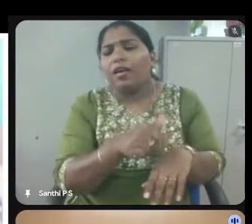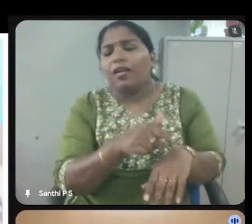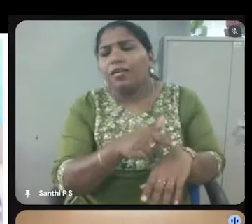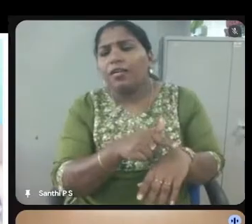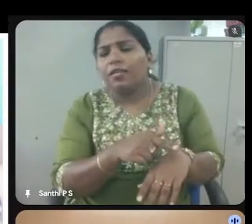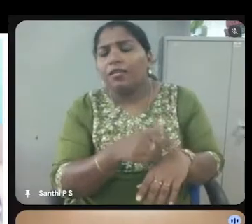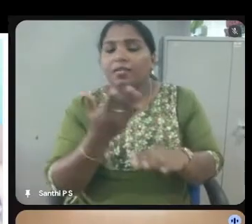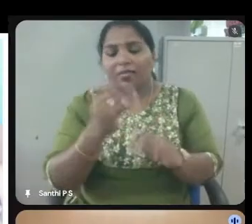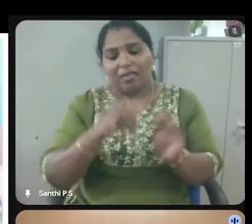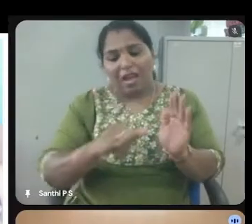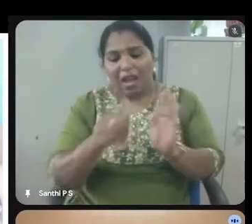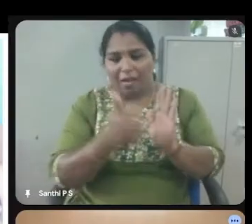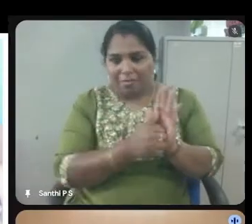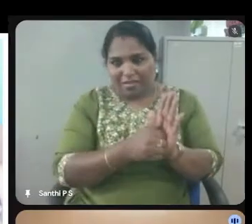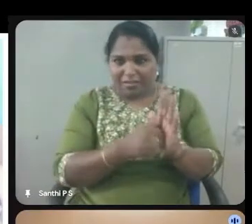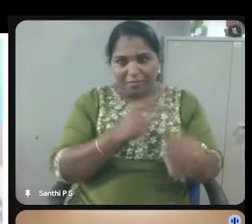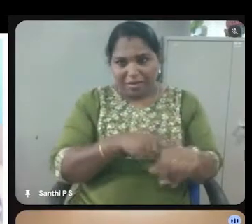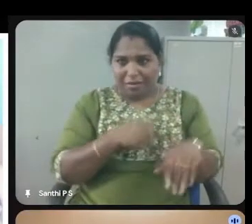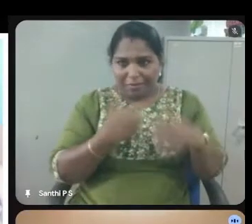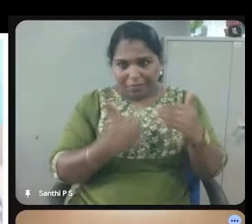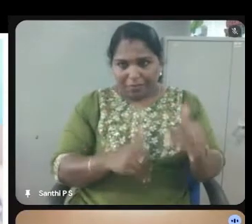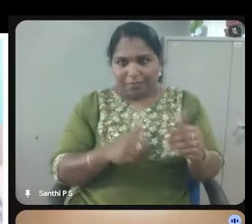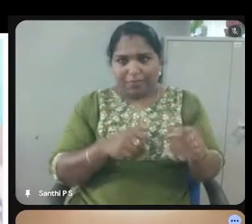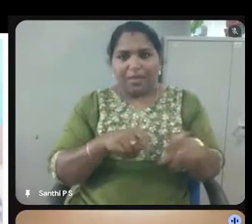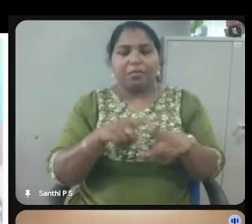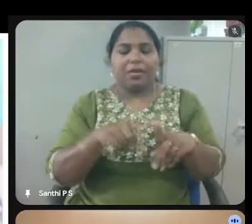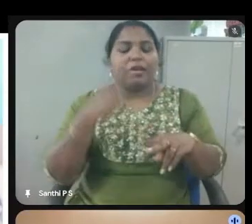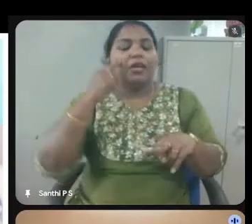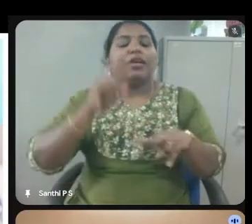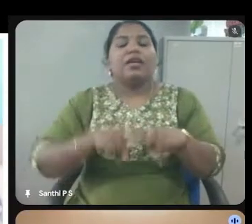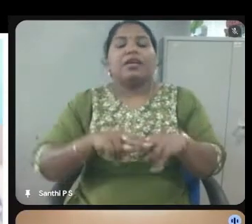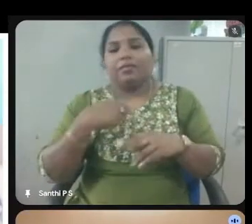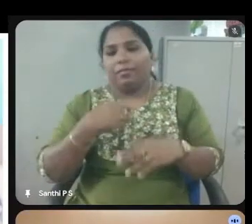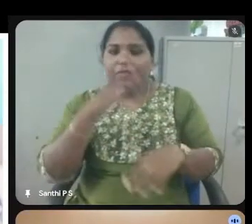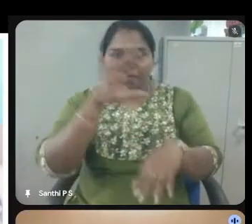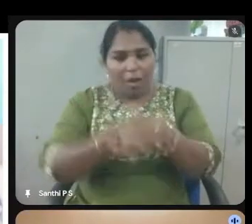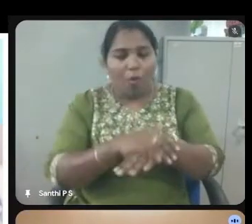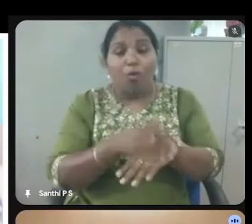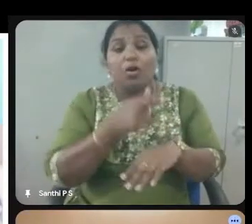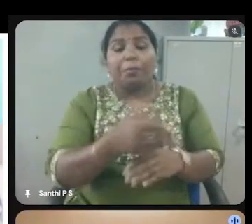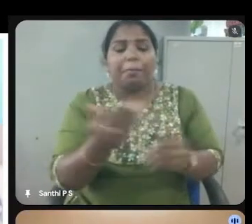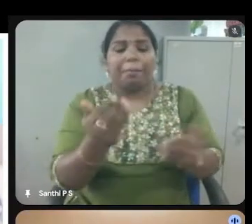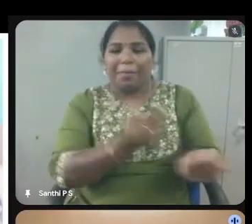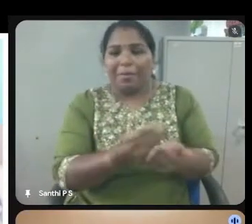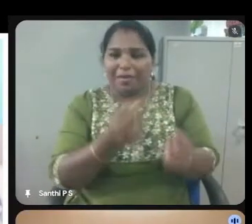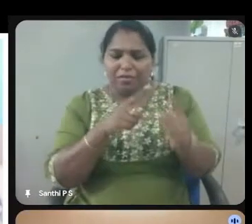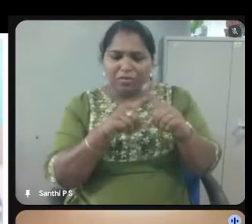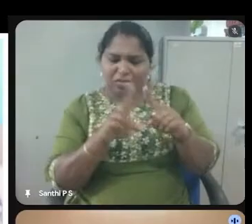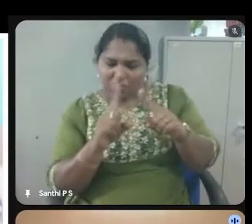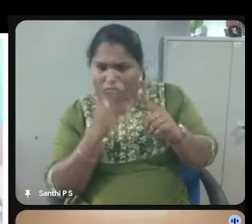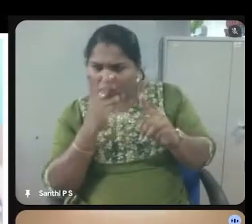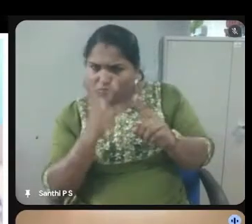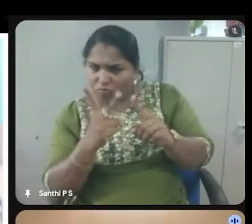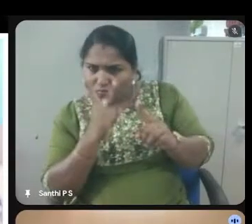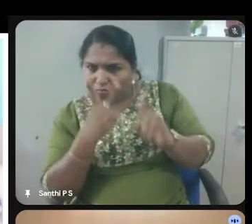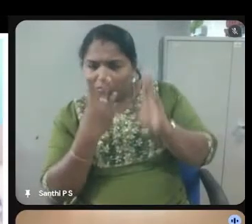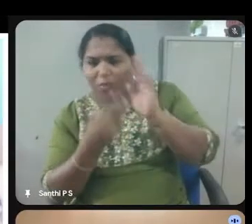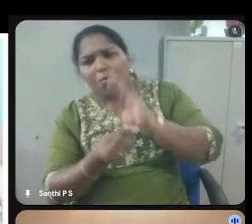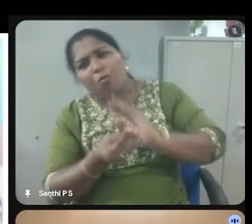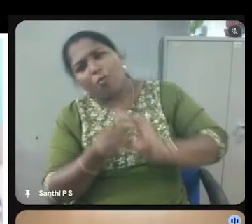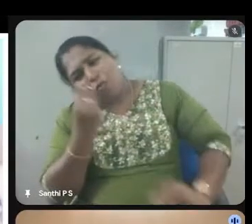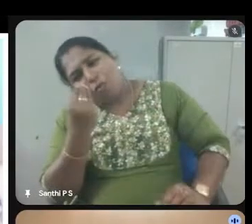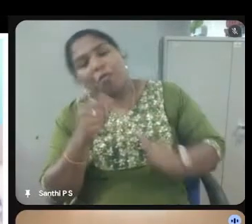ഒരു 6 മാസത്തെ ഇടവേള. അതായത് ഇപ്പൊ നമ്മൾ കണ്ടെത്തുവാണ് കുട്ടിക്ക് സ്ക്രീൻ ടൈം കൂടുതലാണെന്ന് കണ്ടെത്തുകയും അതുപോലെ തന്നെ ഇങ്ങനെ ഓട്ടിസം ലൈക്ക് ഫീച്ചേഴ്സ്